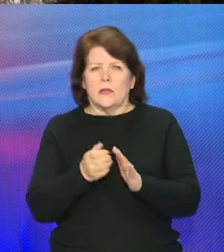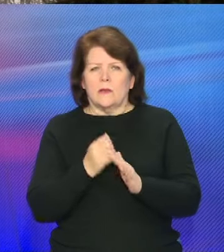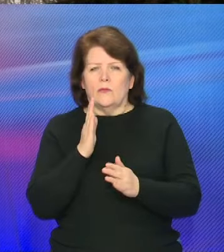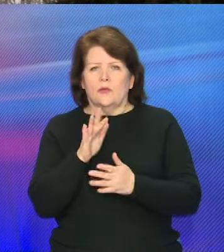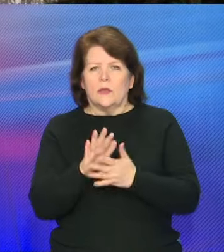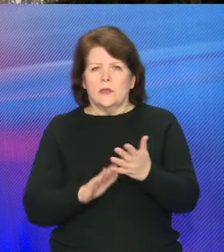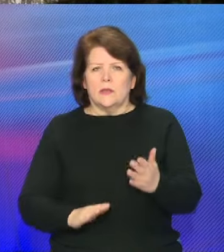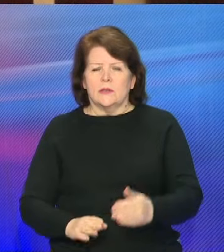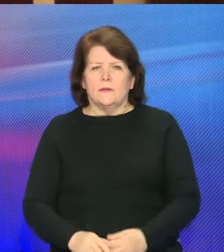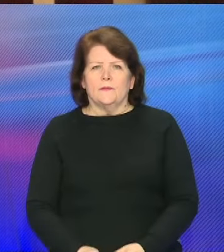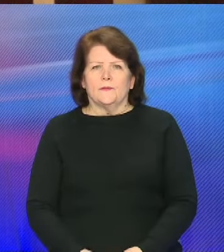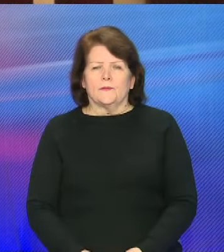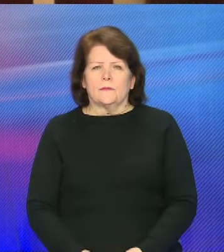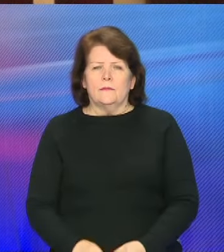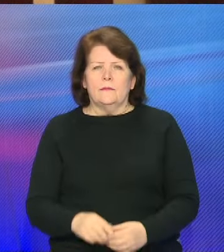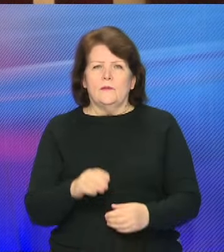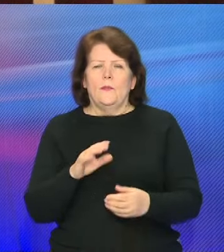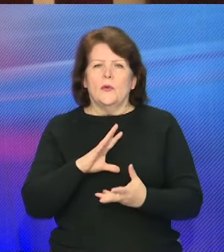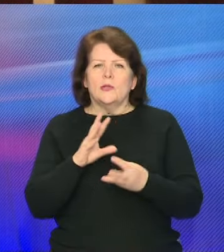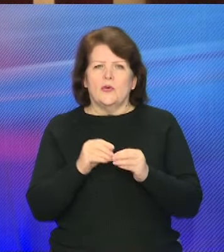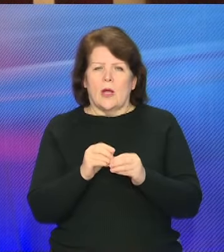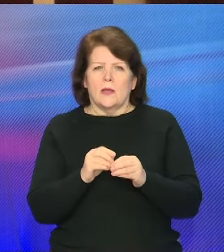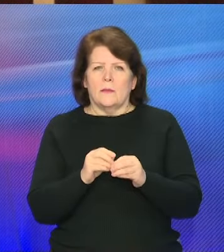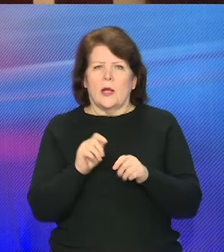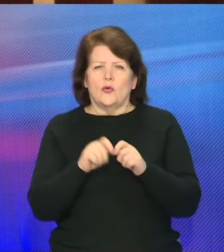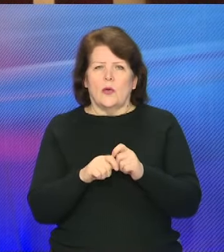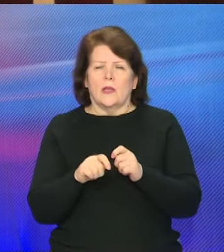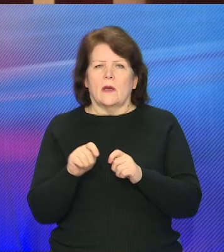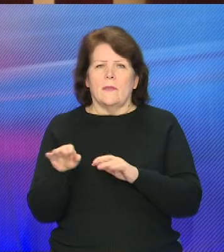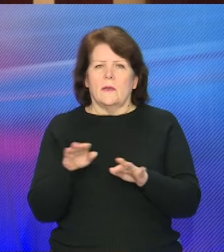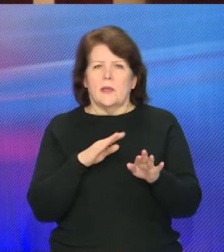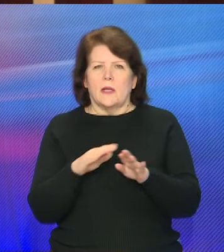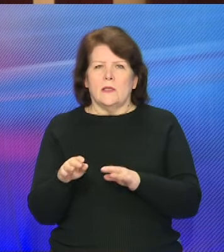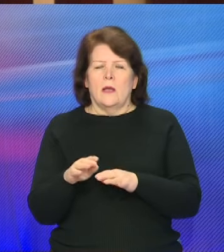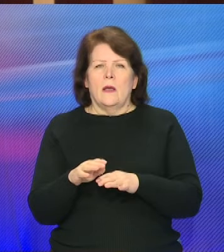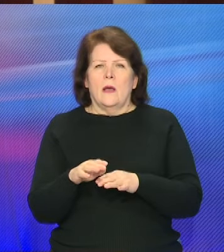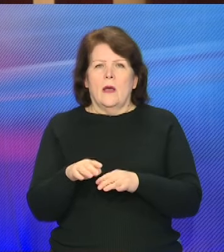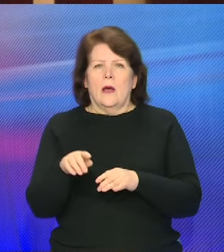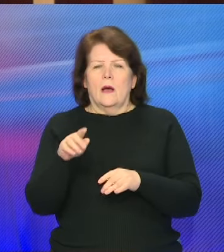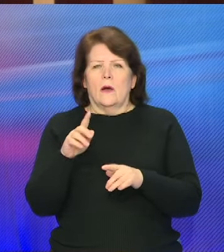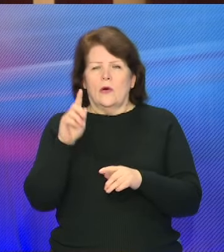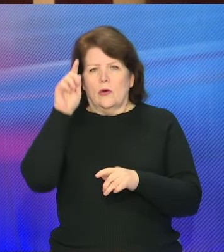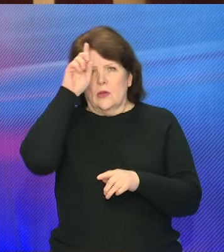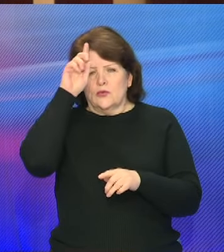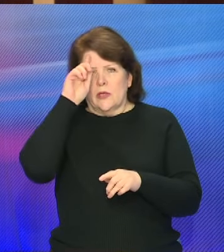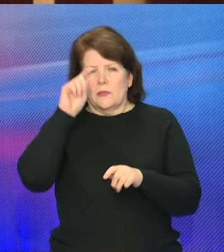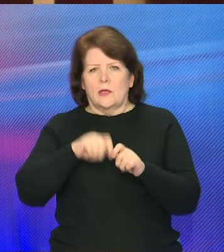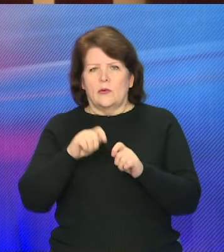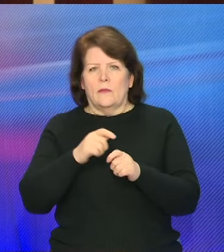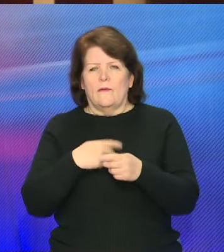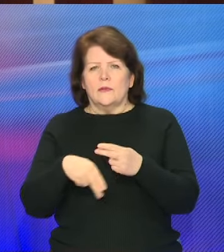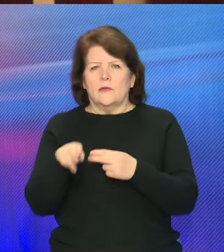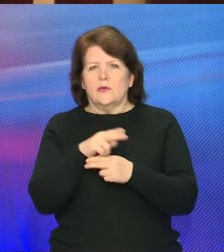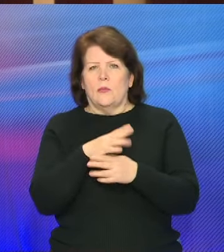протягнуты. По результатам проведенных контрольных мероприятий Комитетом государственного контроля возвращено более 700 тысяч